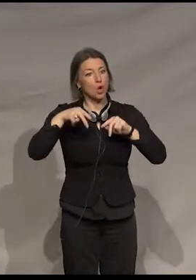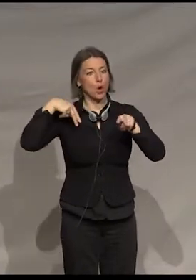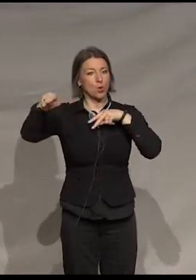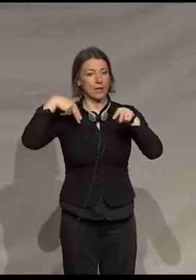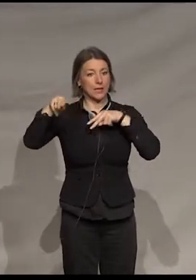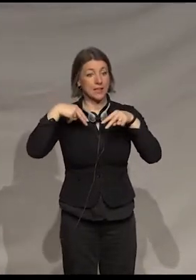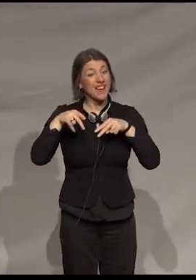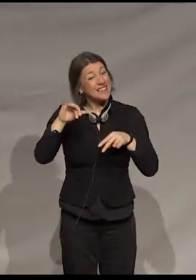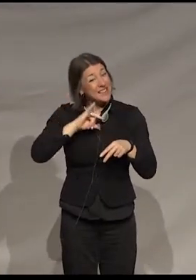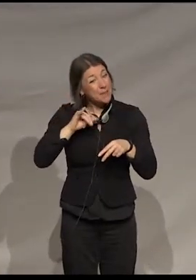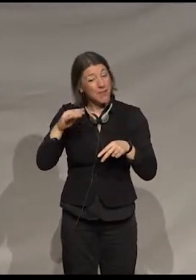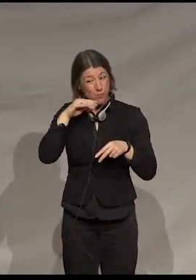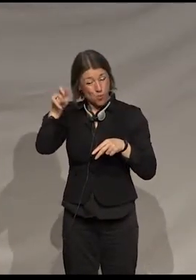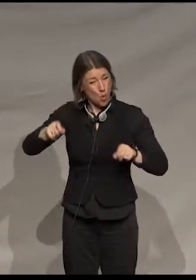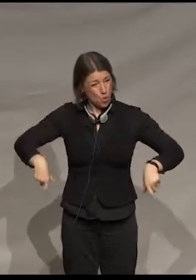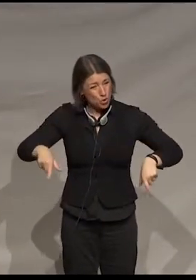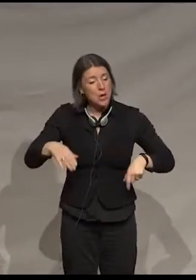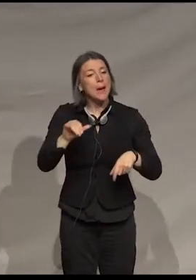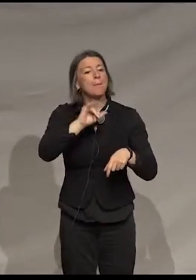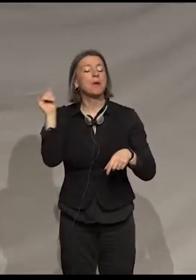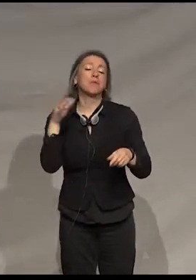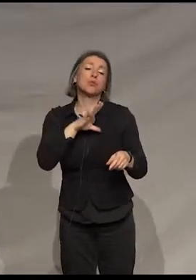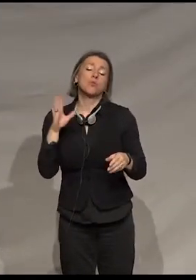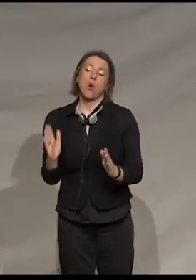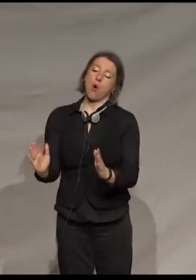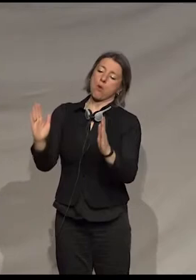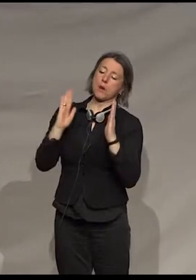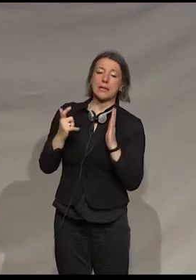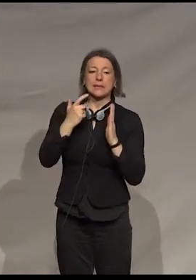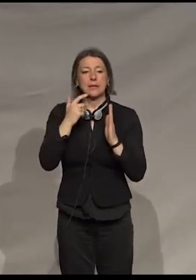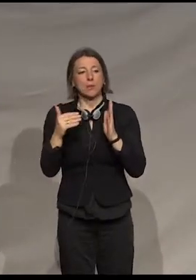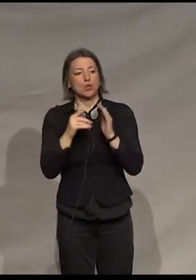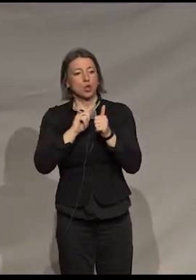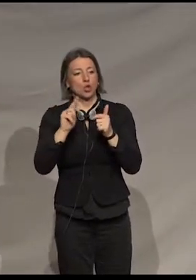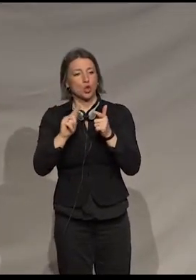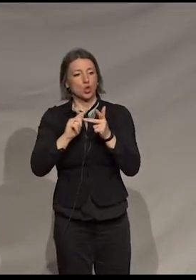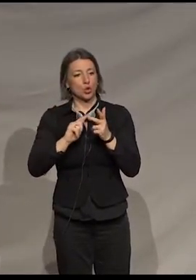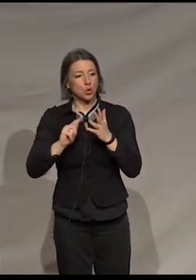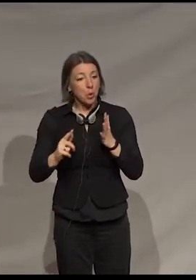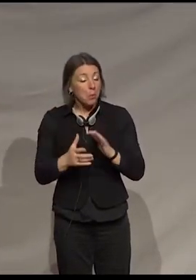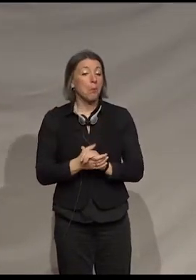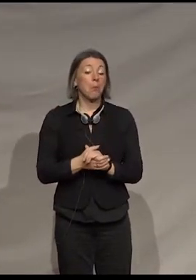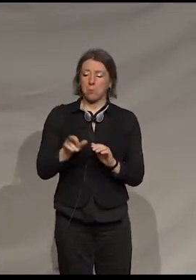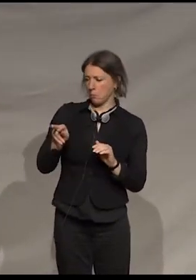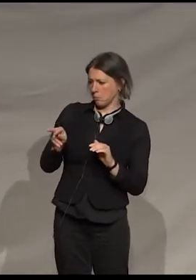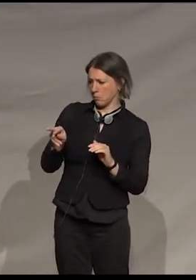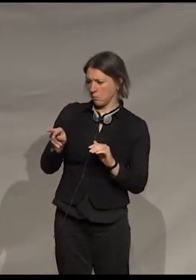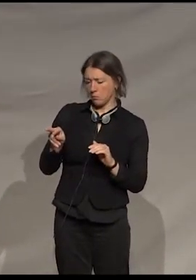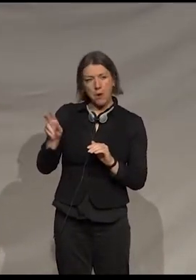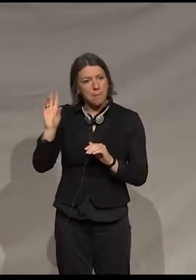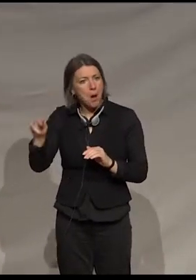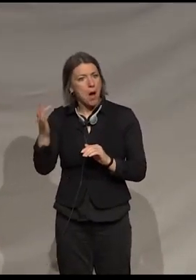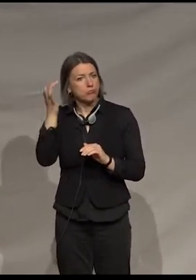Jambor byl napřed klient. Má obrovský potenciál lidský a my jsme ho v něm viděli. Řekli jsme si, pojďme, budeme